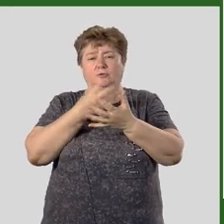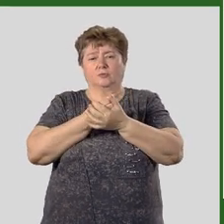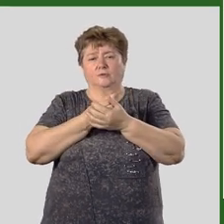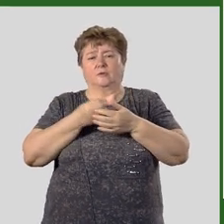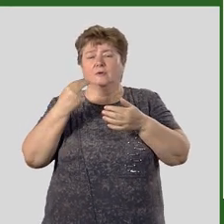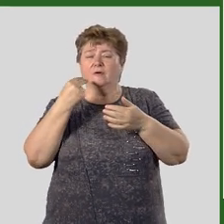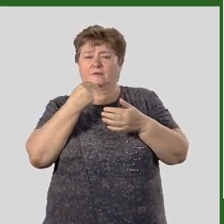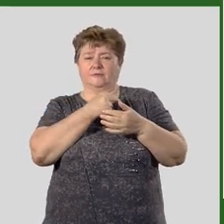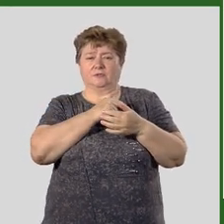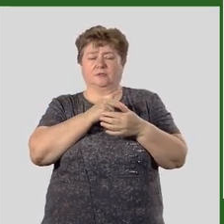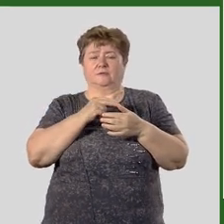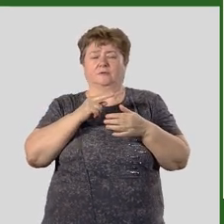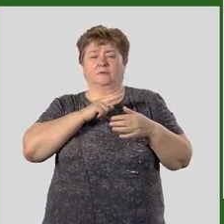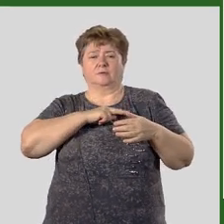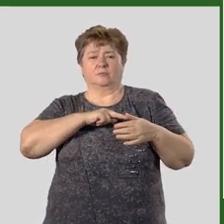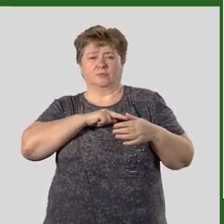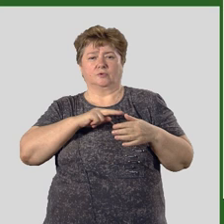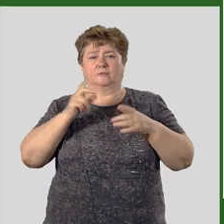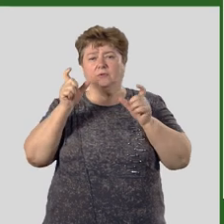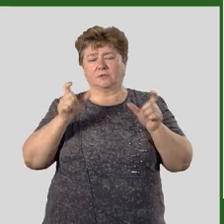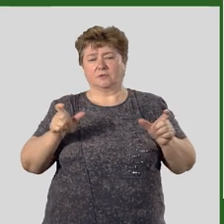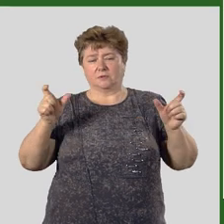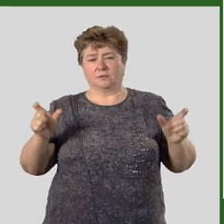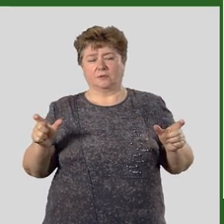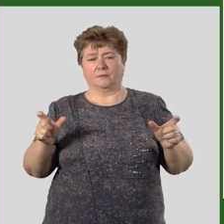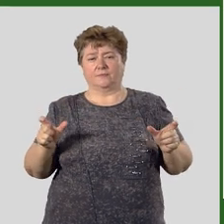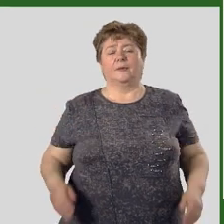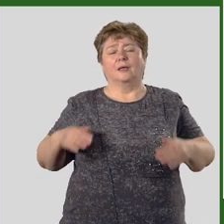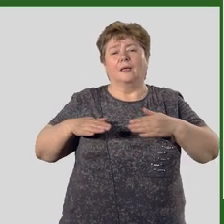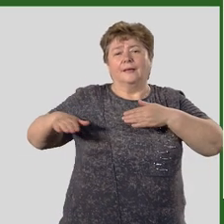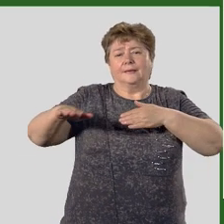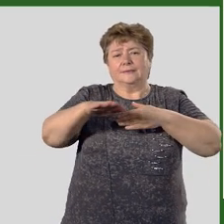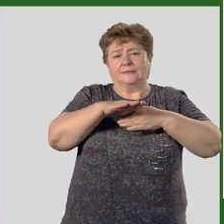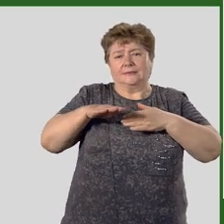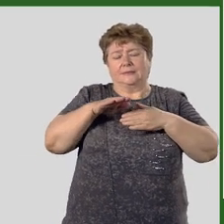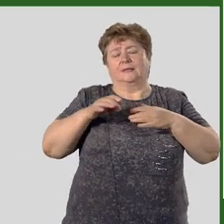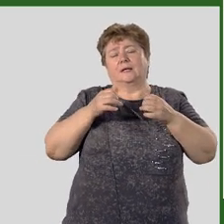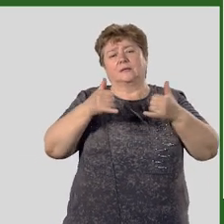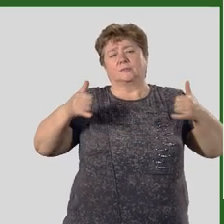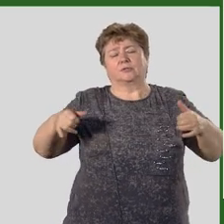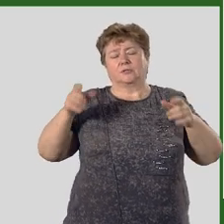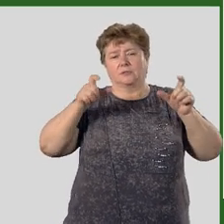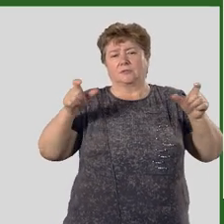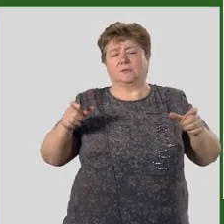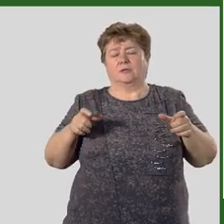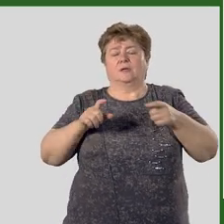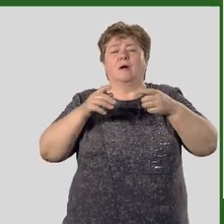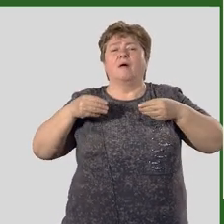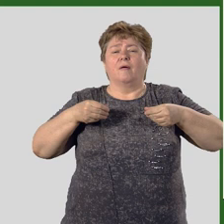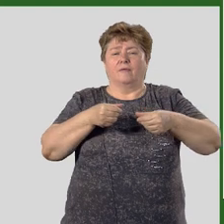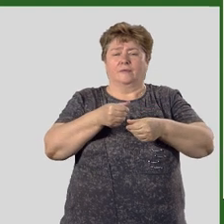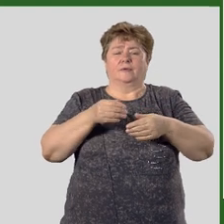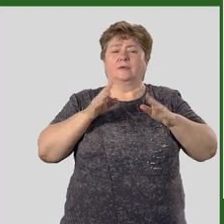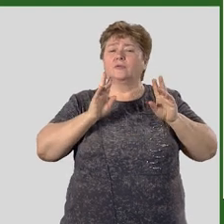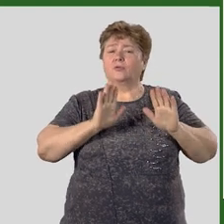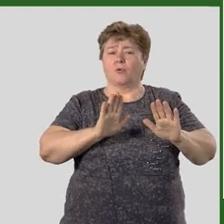собственного квалифицированного трудоспособного населения. На территориальное размещение населения оказывает влияние не